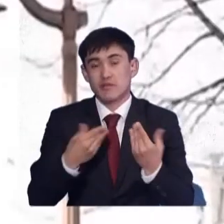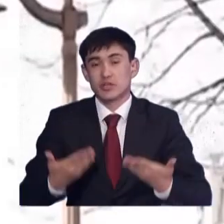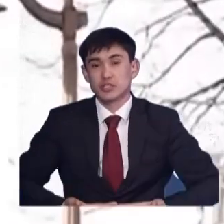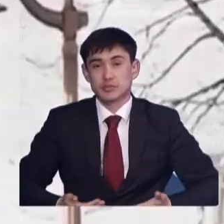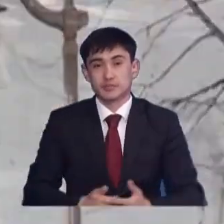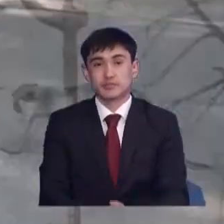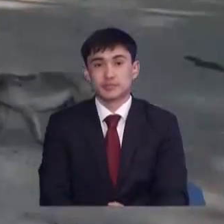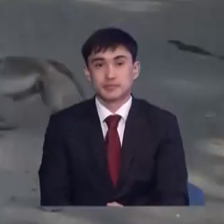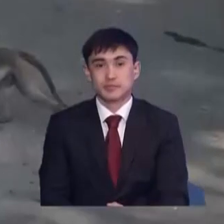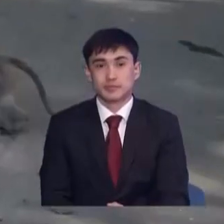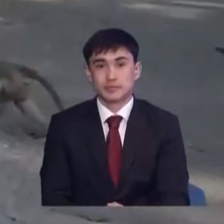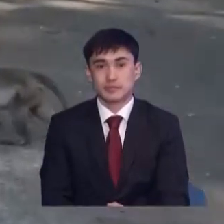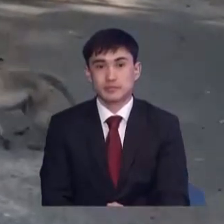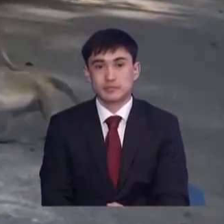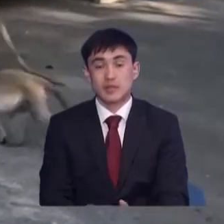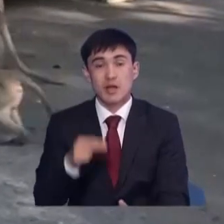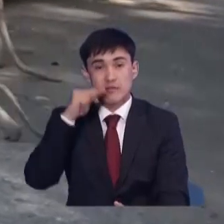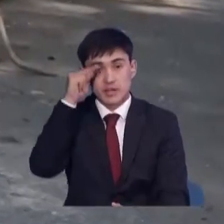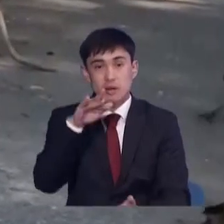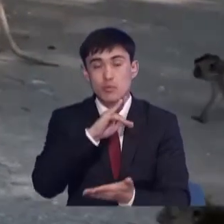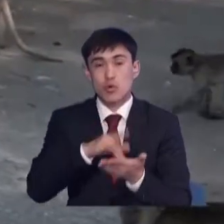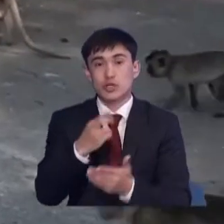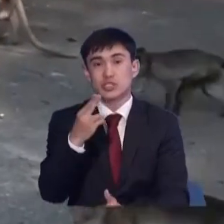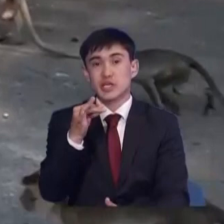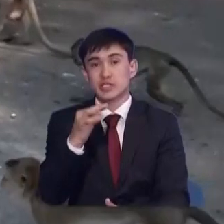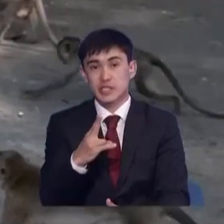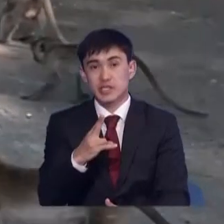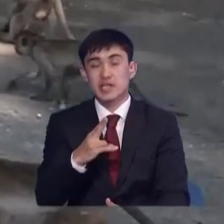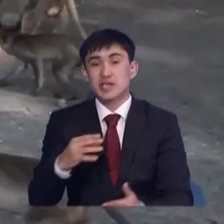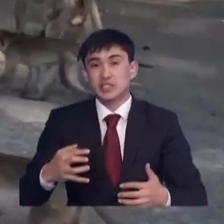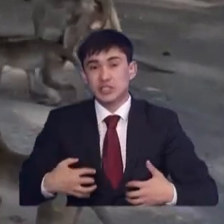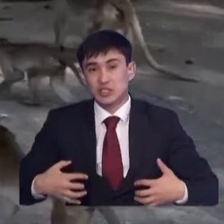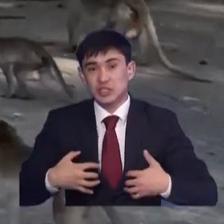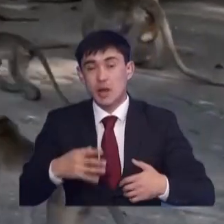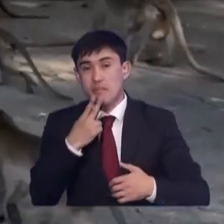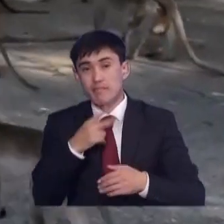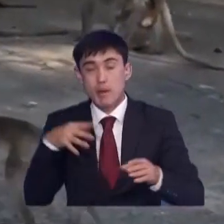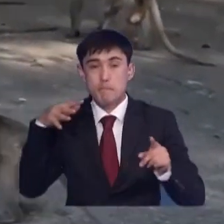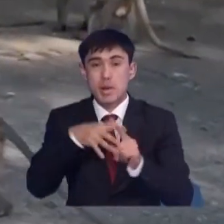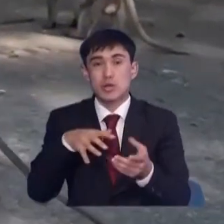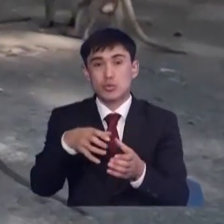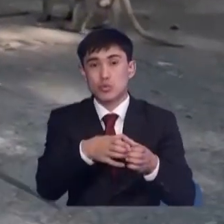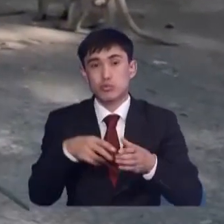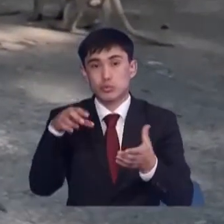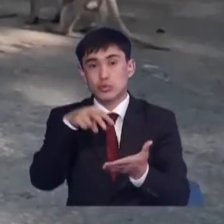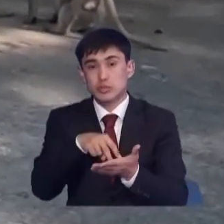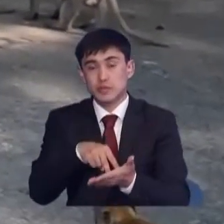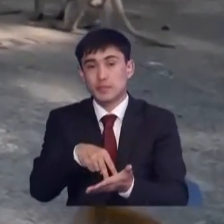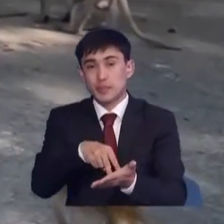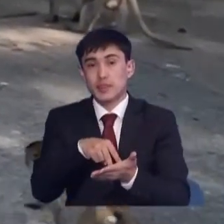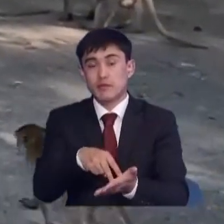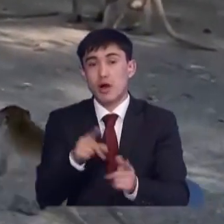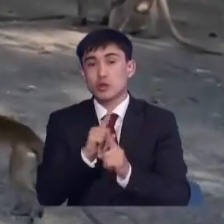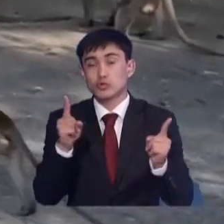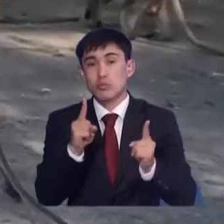жизни. В китайской провинции Цзянси дикие обезьяны напали на группу туристов. Сообщается, что 5